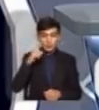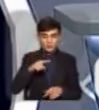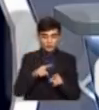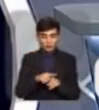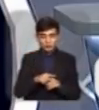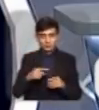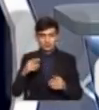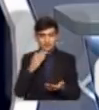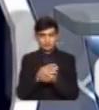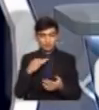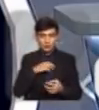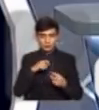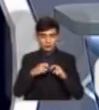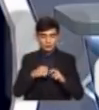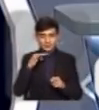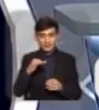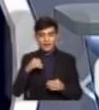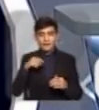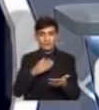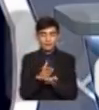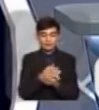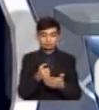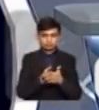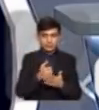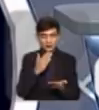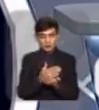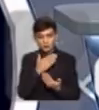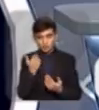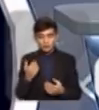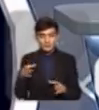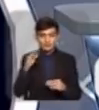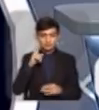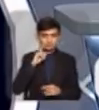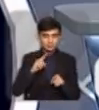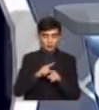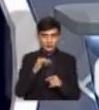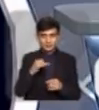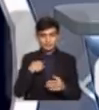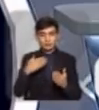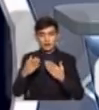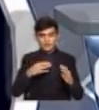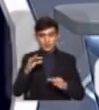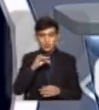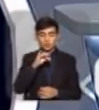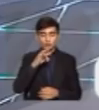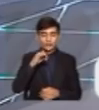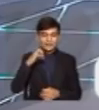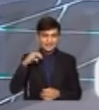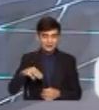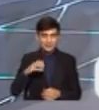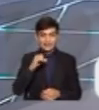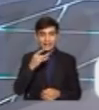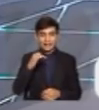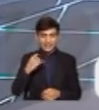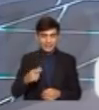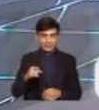как никогда. Есть ли выход из этой ситуации, который бы устроил всех? Поговорить об этом мы решили с юристом Сергеем Уткиным. Сегодня